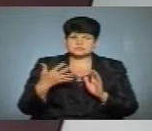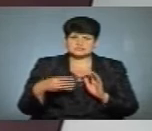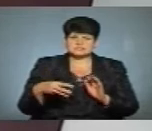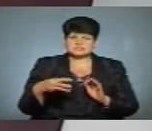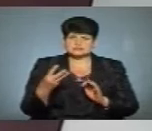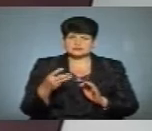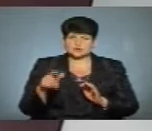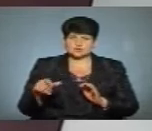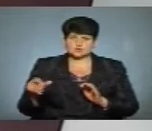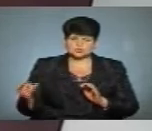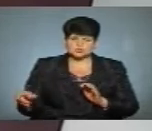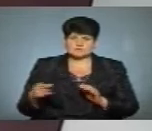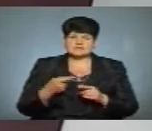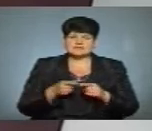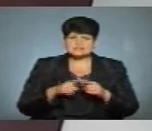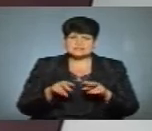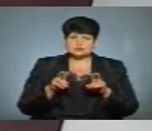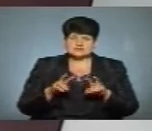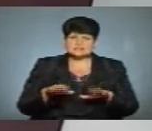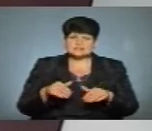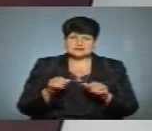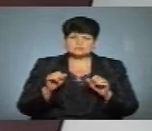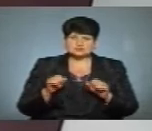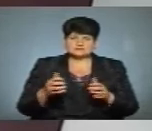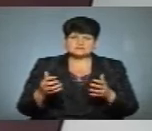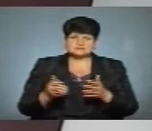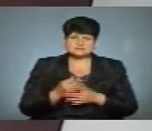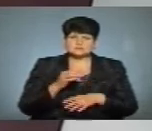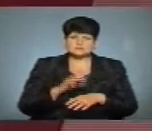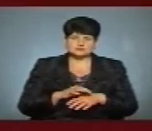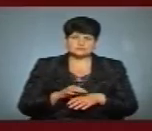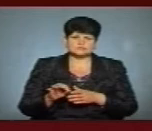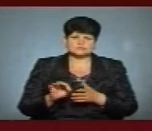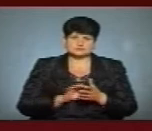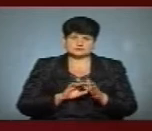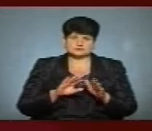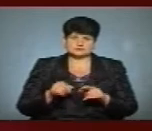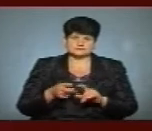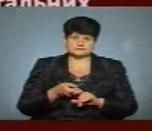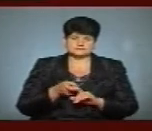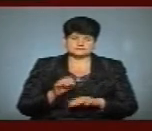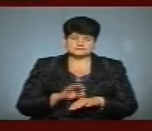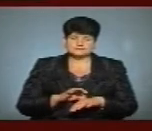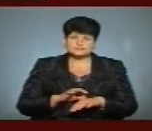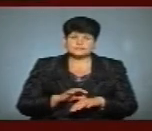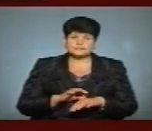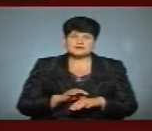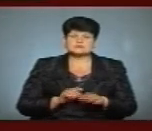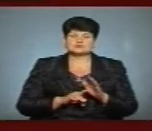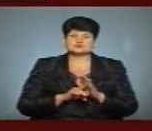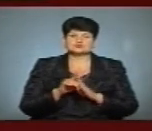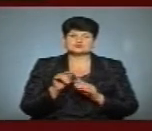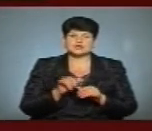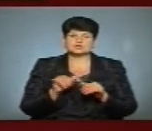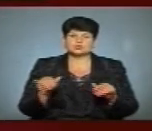словами Володимира Паничева, таке дослідження дає змогу виявити хворобу у перші дні інфікування. З початку пандемії в області,